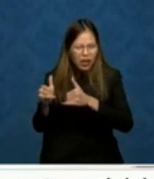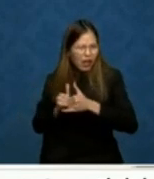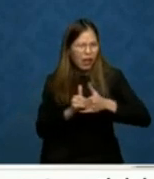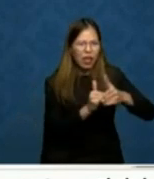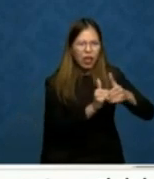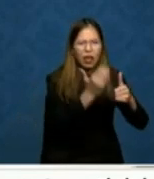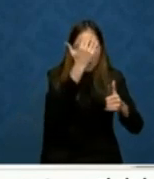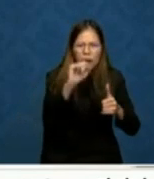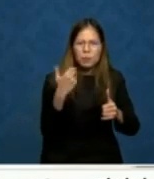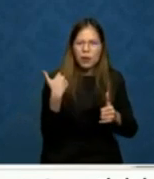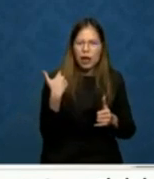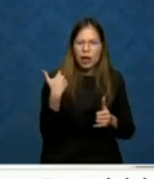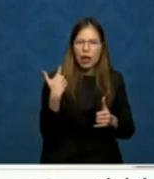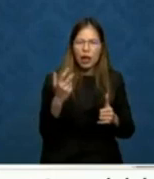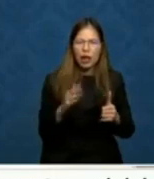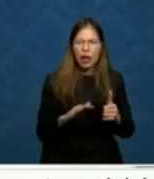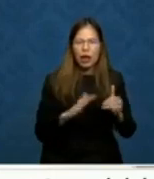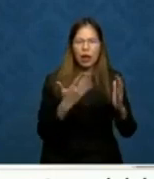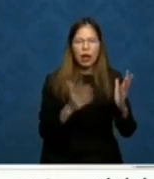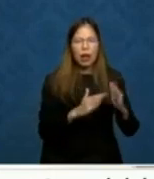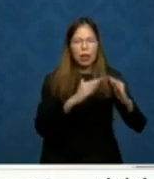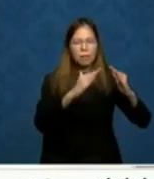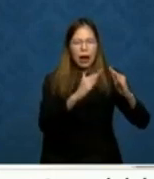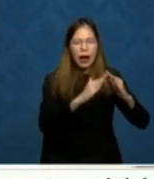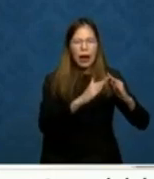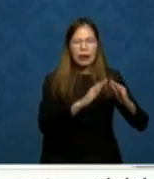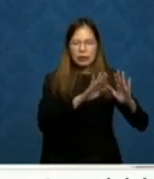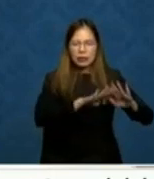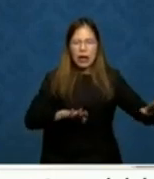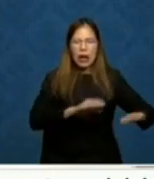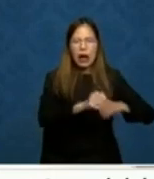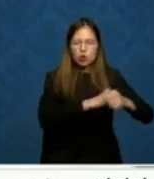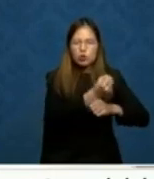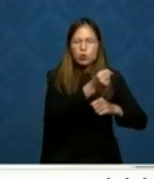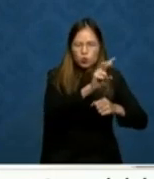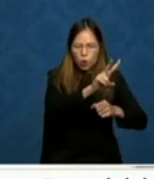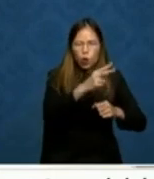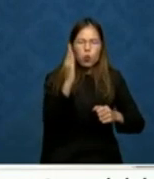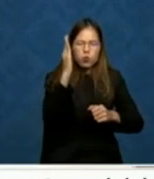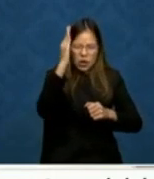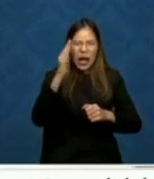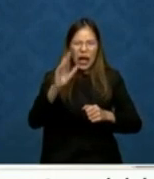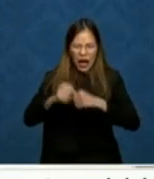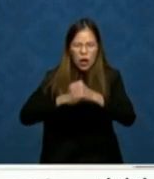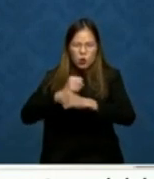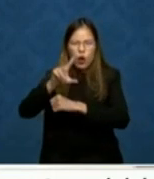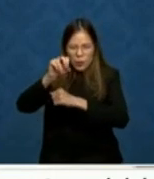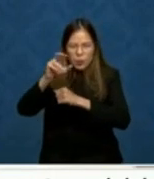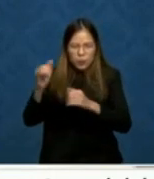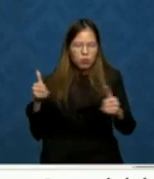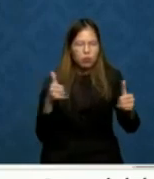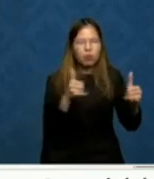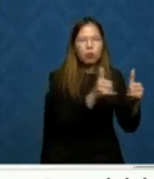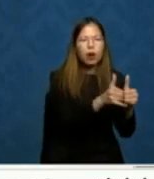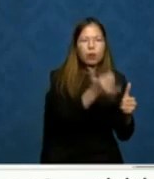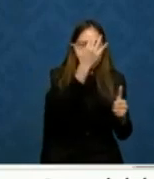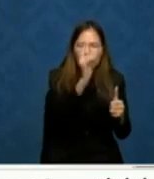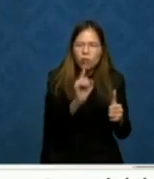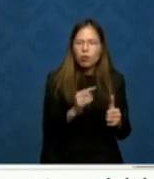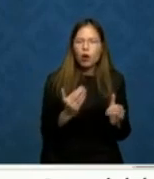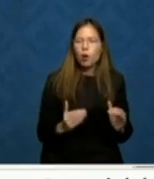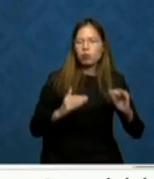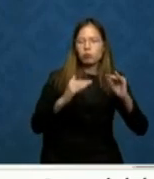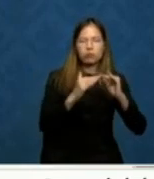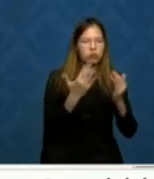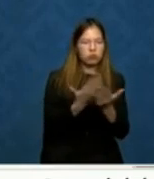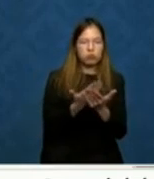12เปิดบ้านให้ผู้ชายอายุ30กว่ามาละเมิดทางเพศกระทรวงยุติธรรมเคยตีความว่าในเมื่อหนูเปิดบ้านให้เขาเองก็ไม่มีสิทธิ์จะได้รับ